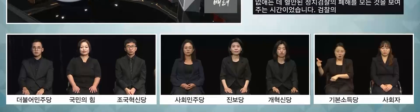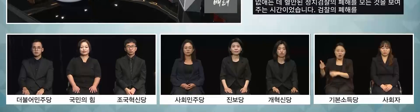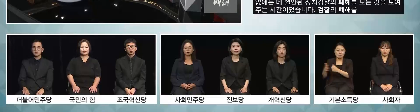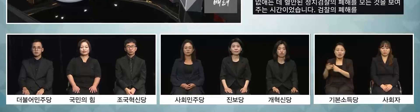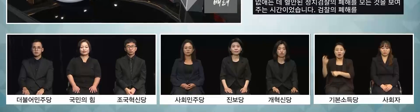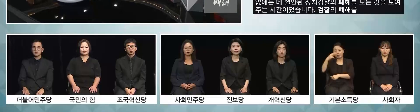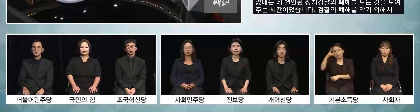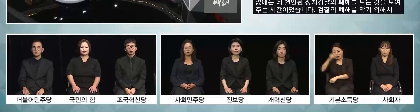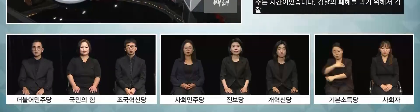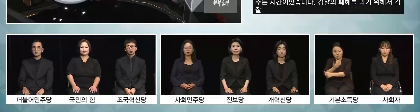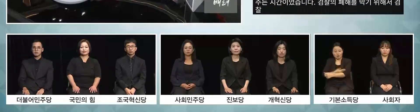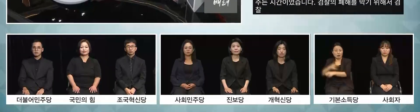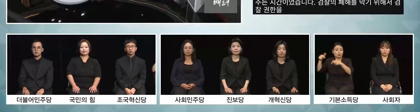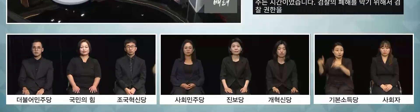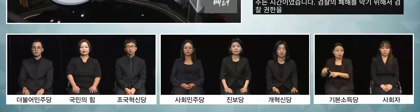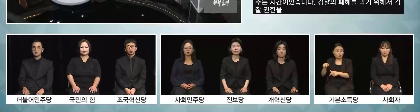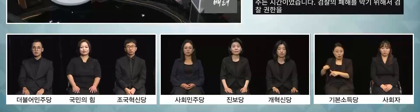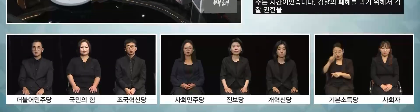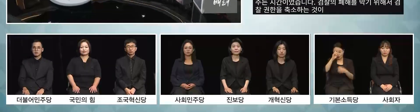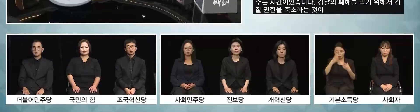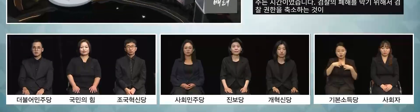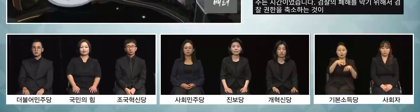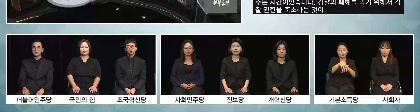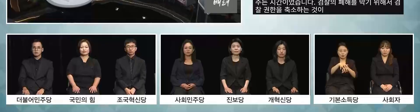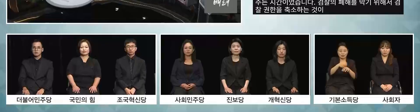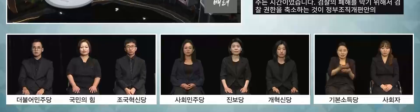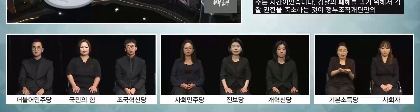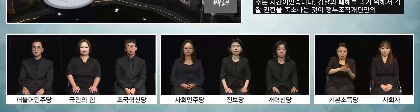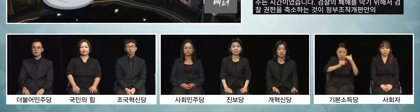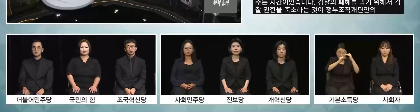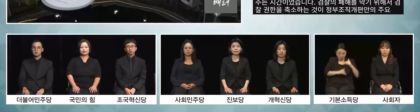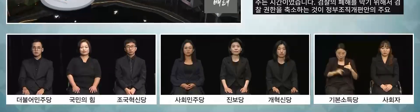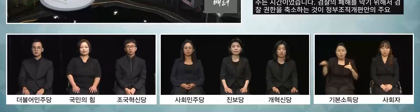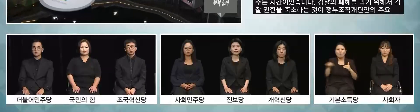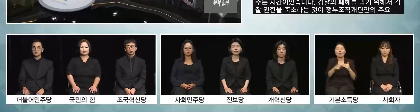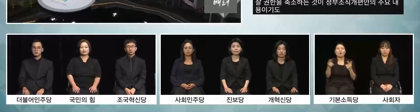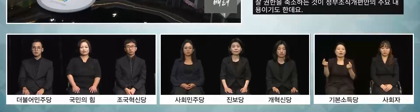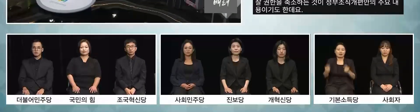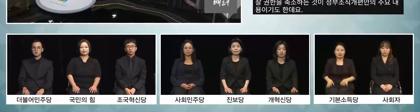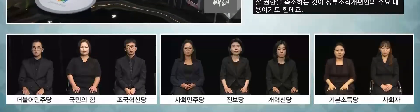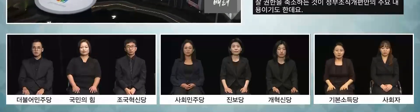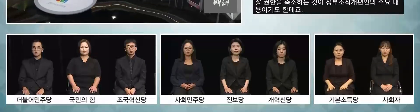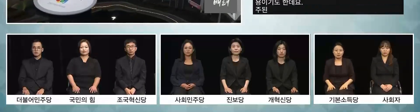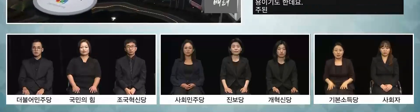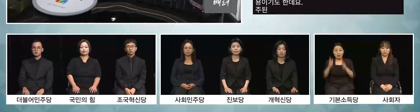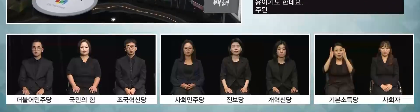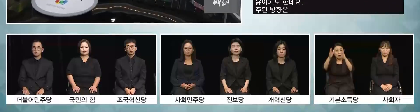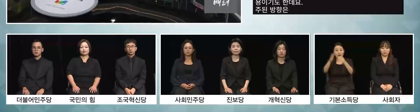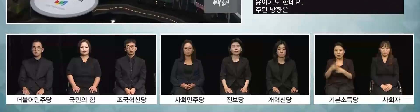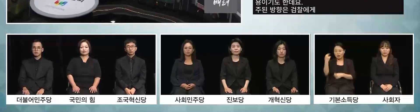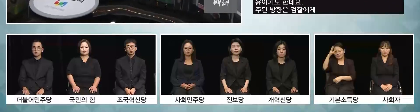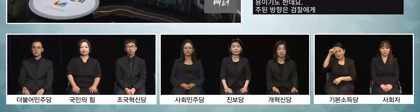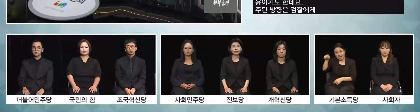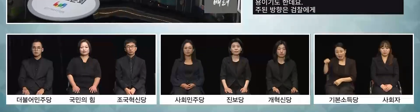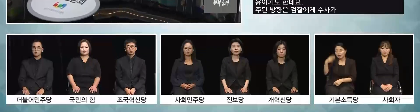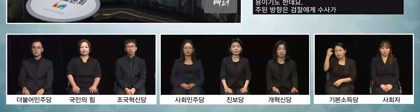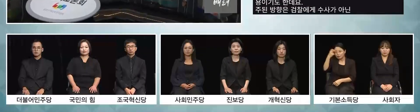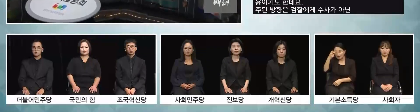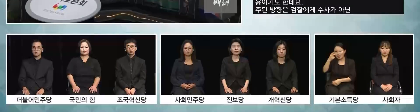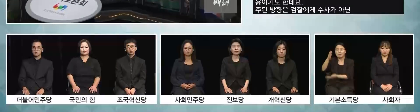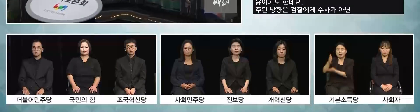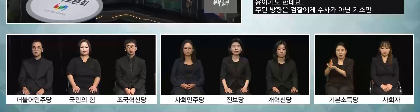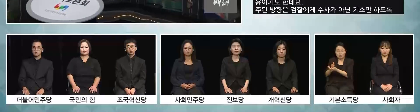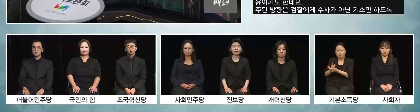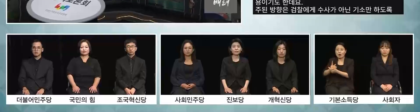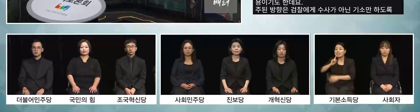권한을 축소하는 것이 정부 조직 개편안의 주요 내용이기도 한데요. 주된 방향은 검찰에게 수사가 아닌 기소만